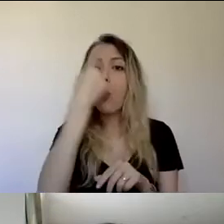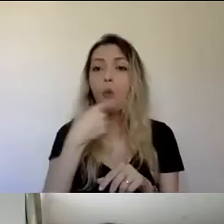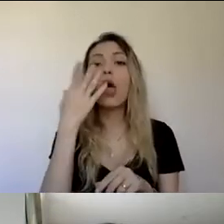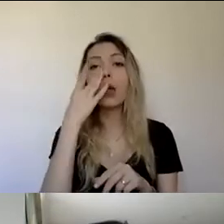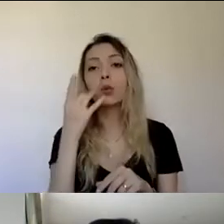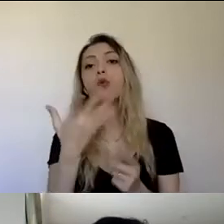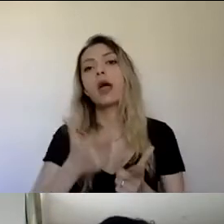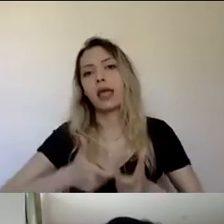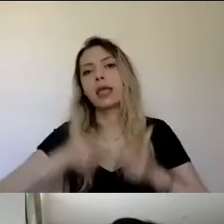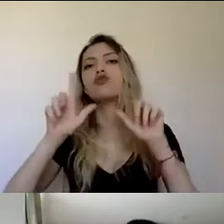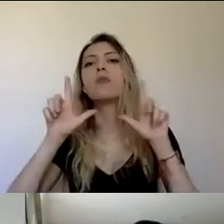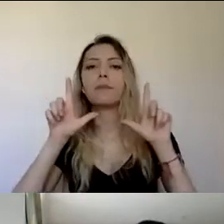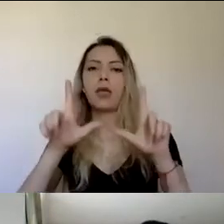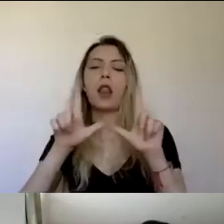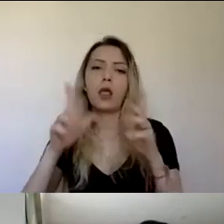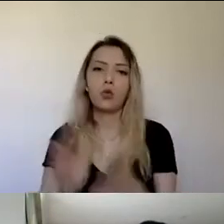gerekiyor.